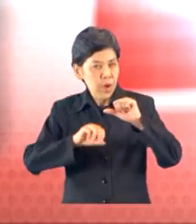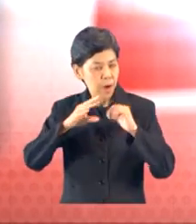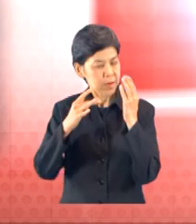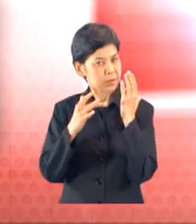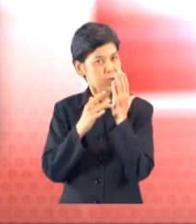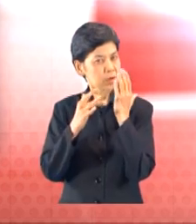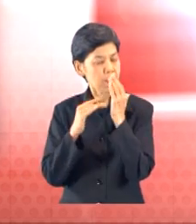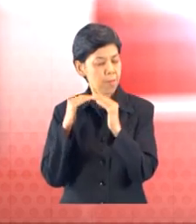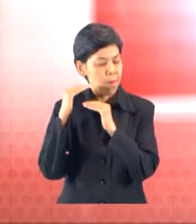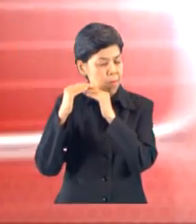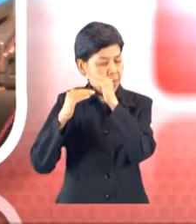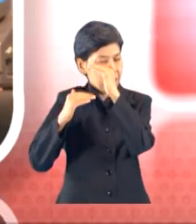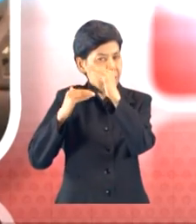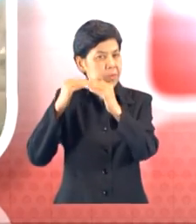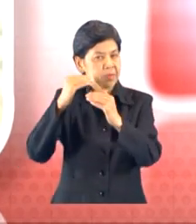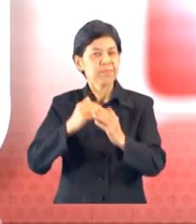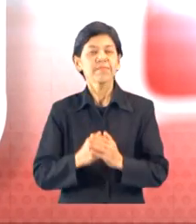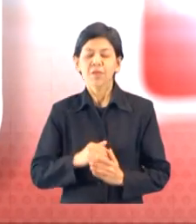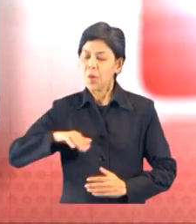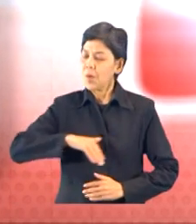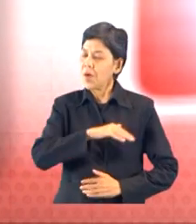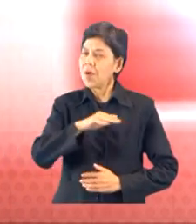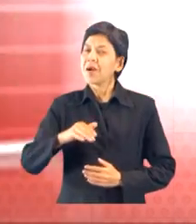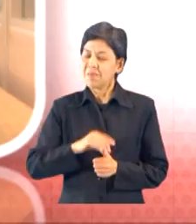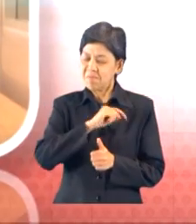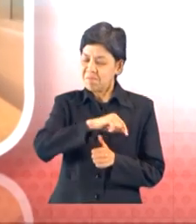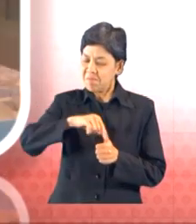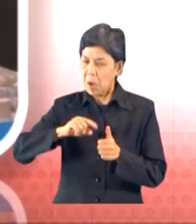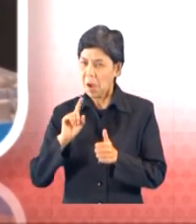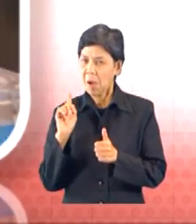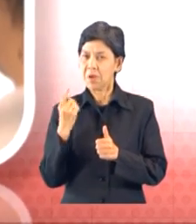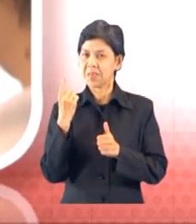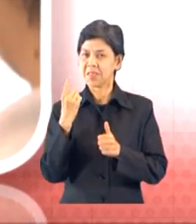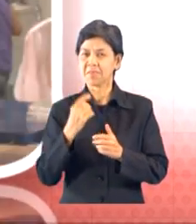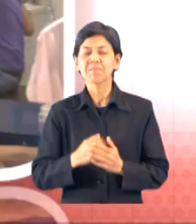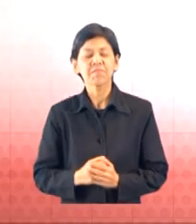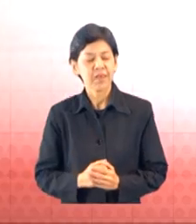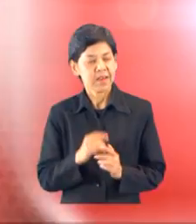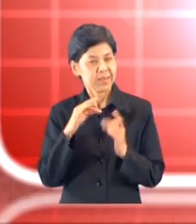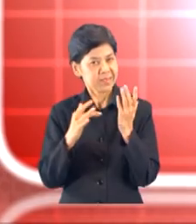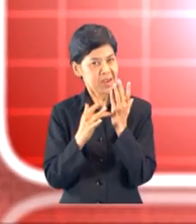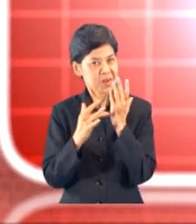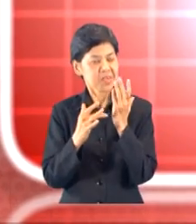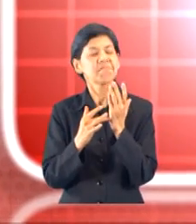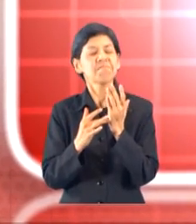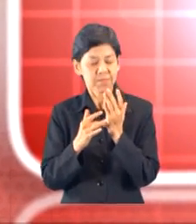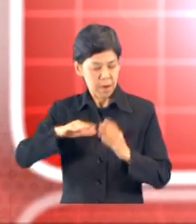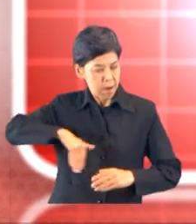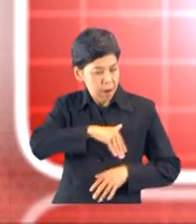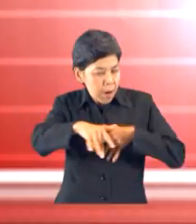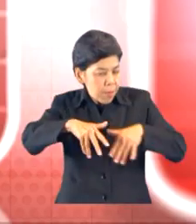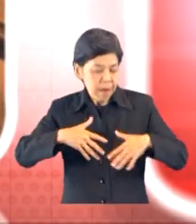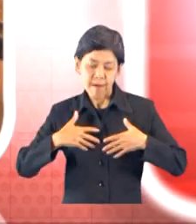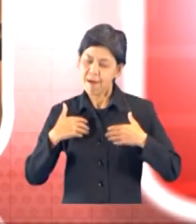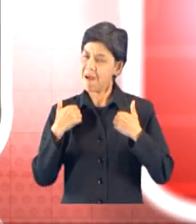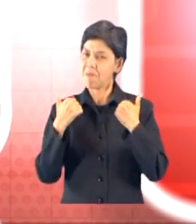วิทยาศาสตร์และเทคโนโลยีพัฒนาไปอย่างไม่หยุดยั้งเราจึงไม่อาจปฏิเสธสิ่งใหม่ๆที่อยู่รอบตัวเพราะเทคโนโลยีทำให้มนุษย์มี